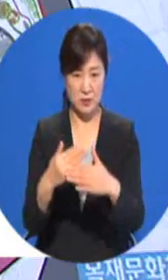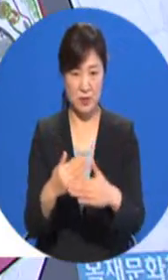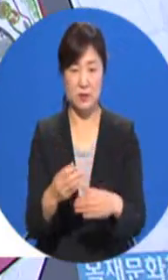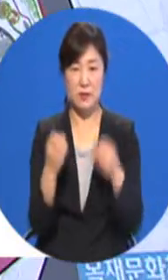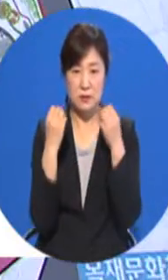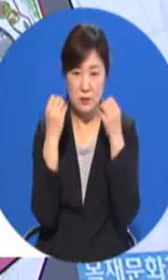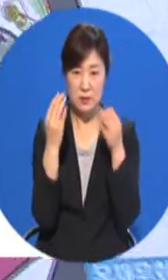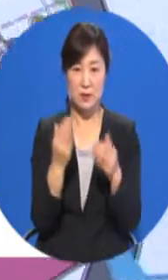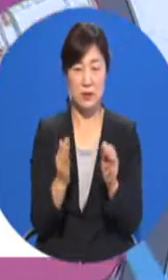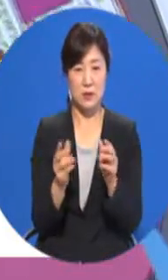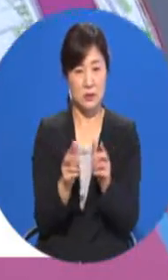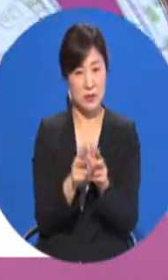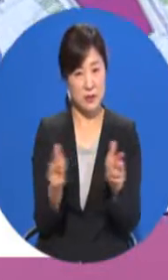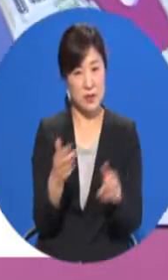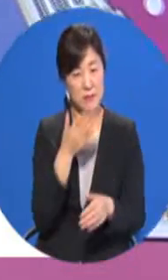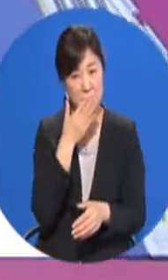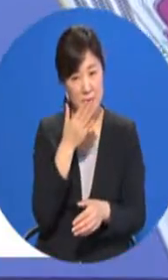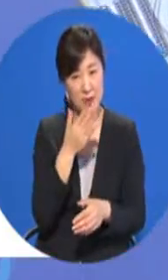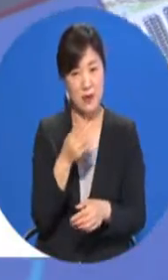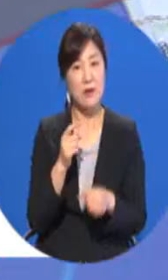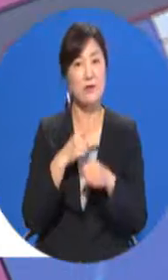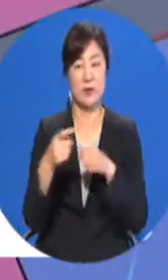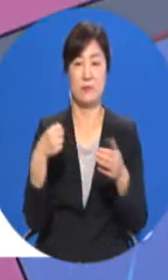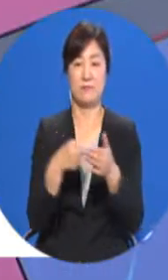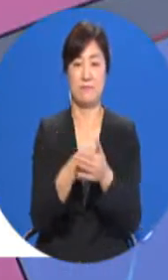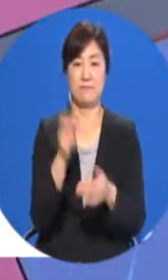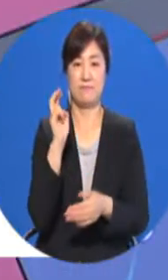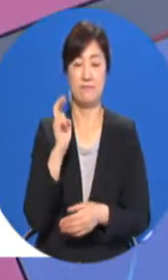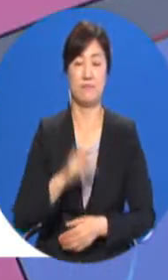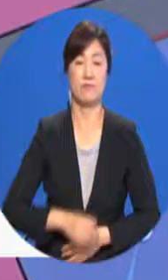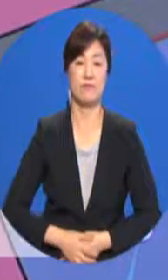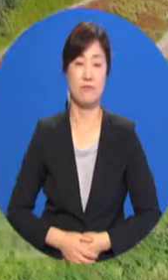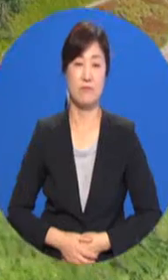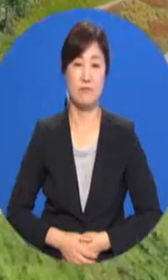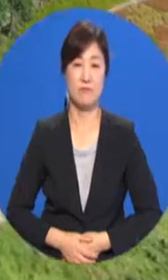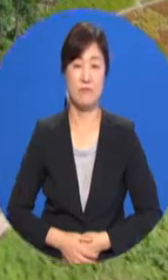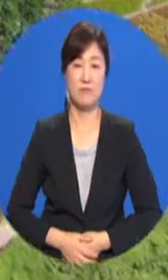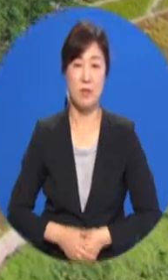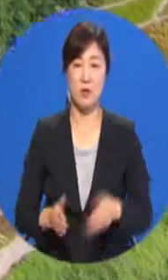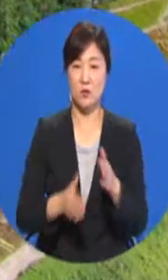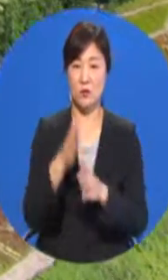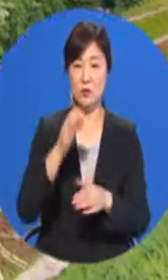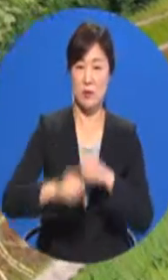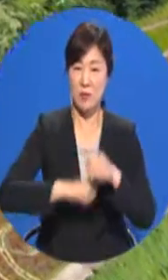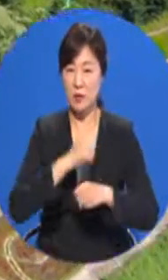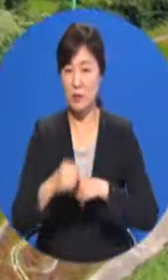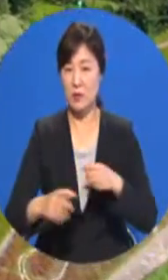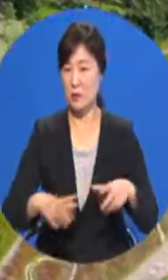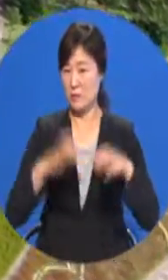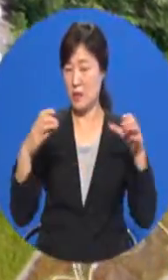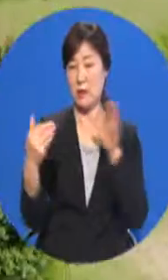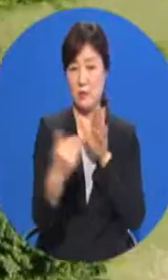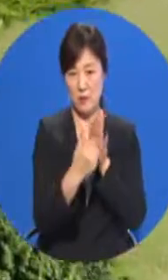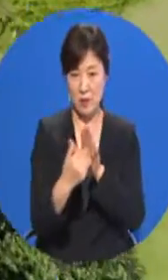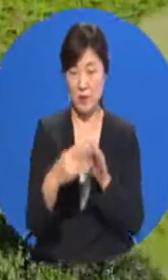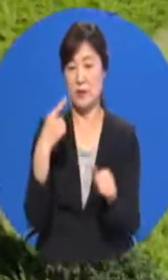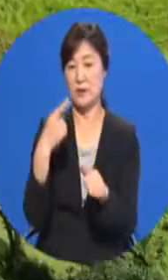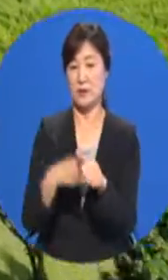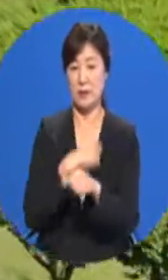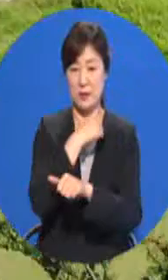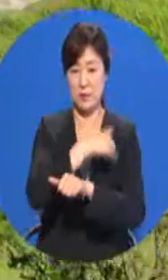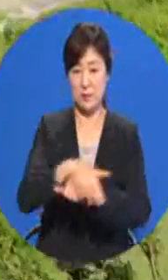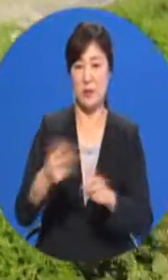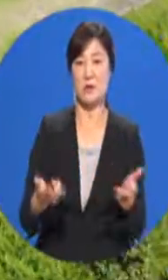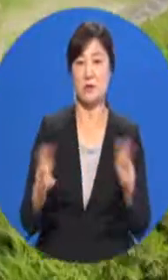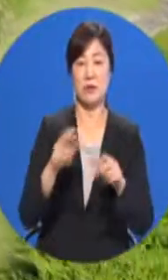있을지는 기본계획 수립 이후인 내년쯤 판가름 날 전망입니다. 도시의 무분별한 팽창을 막고 생태존을 만들겠다며